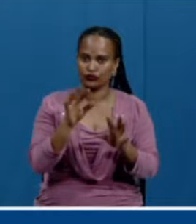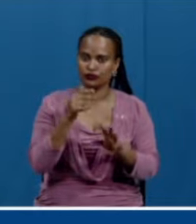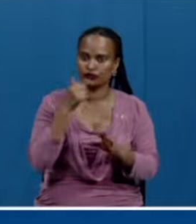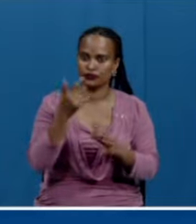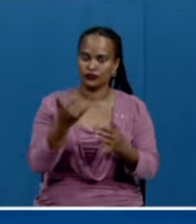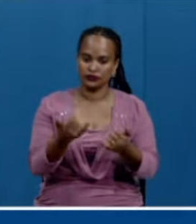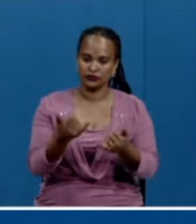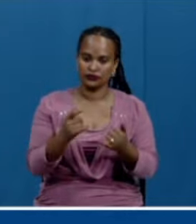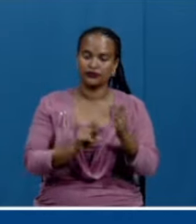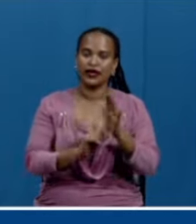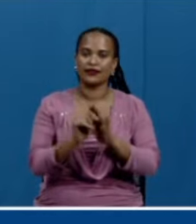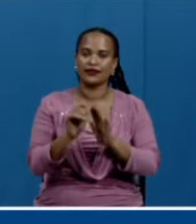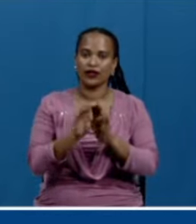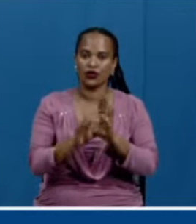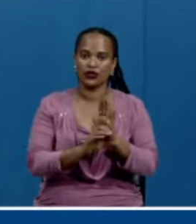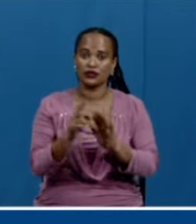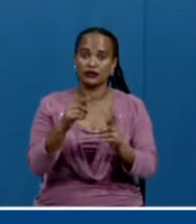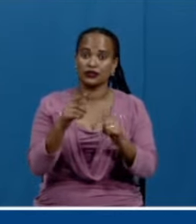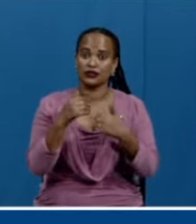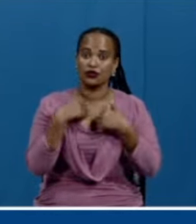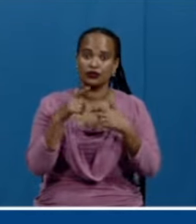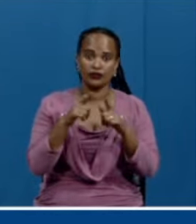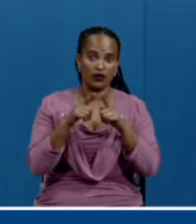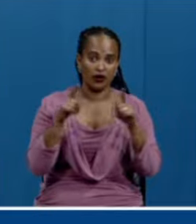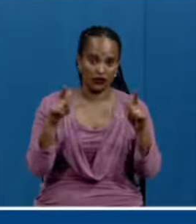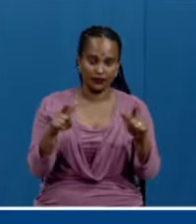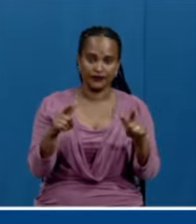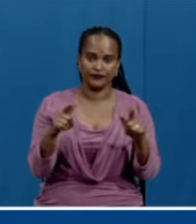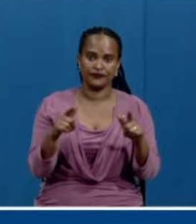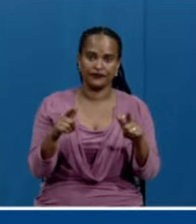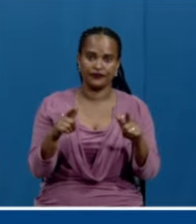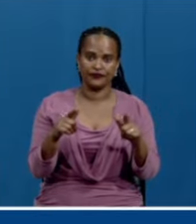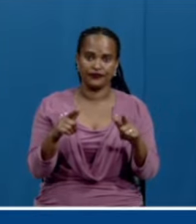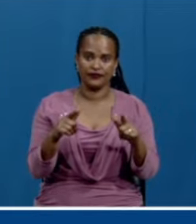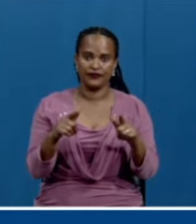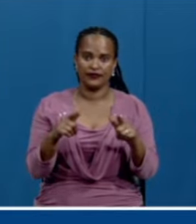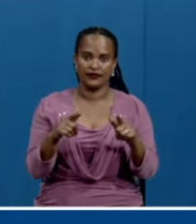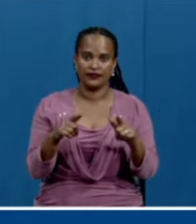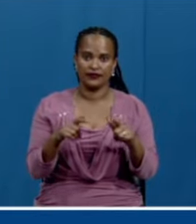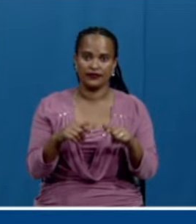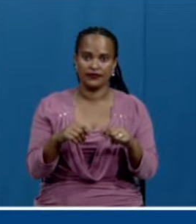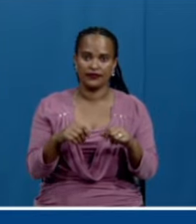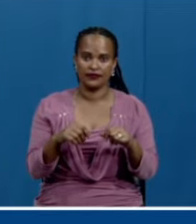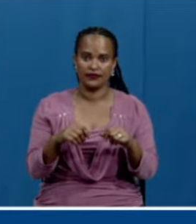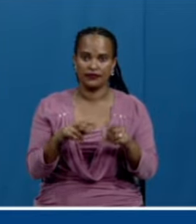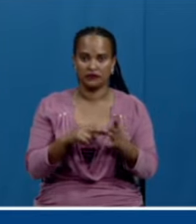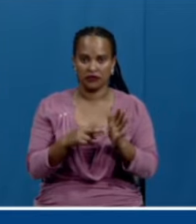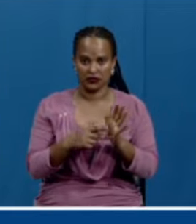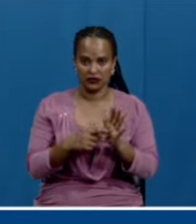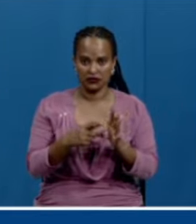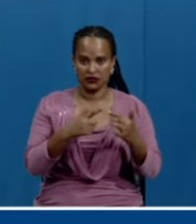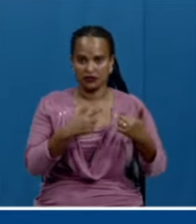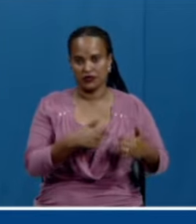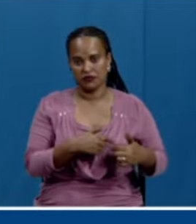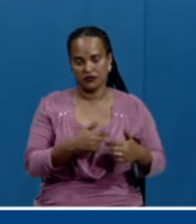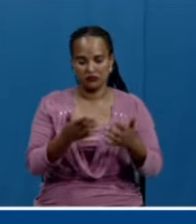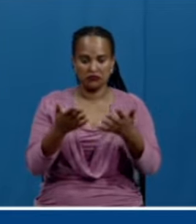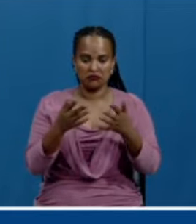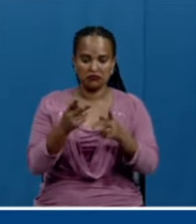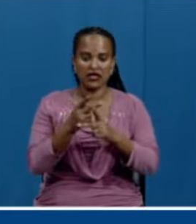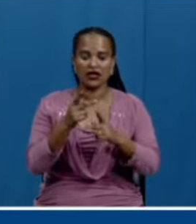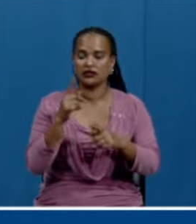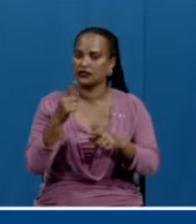زي حزي بنايت جراي كونتكست كنا متاكلنا طعمي سختاي زبلن مالتي مالت خامل بخامل قحس لزي